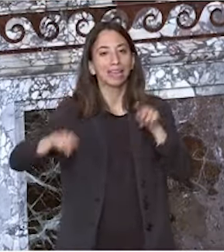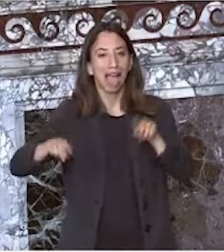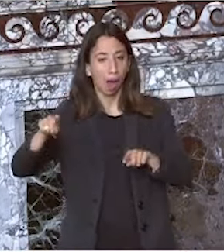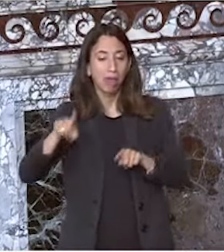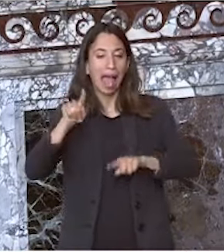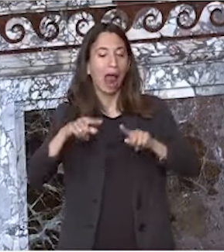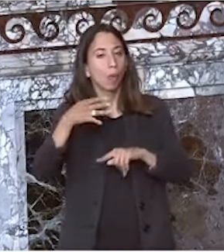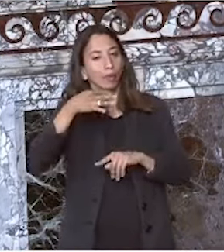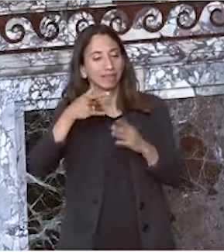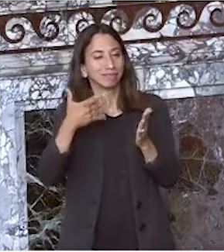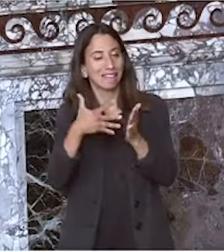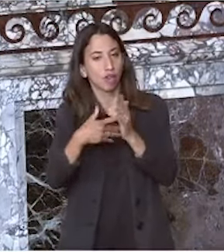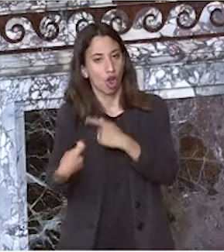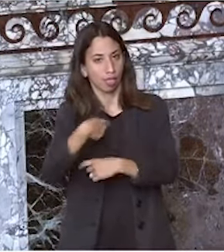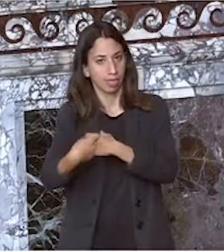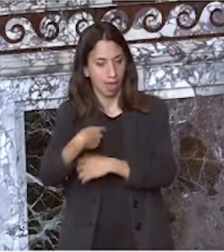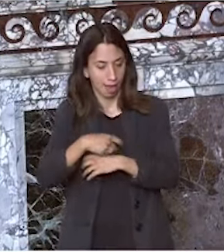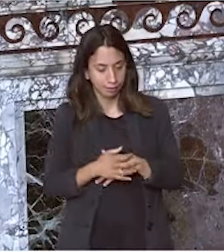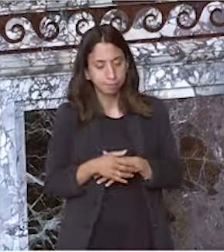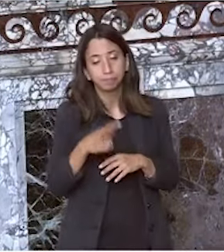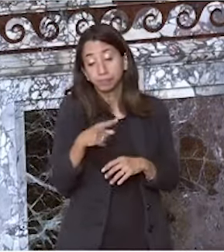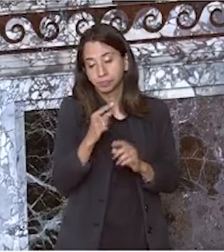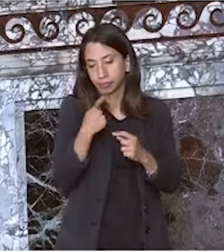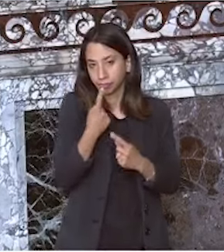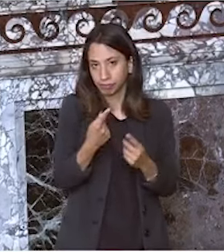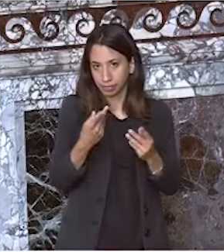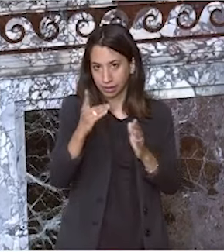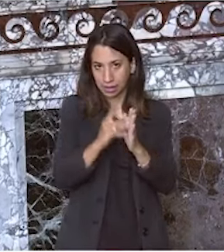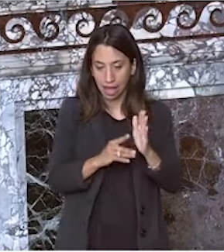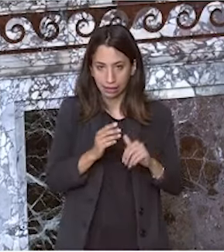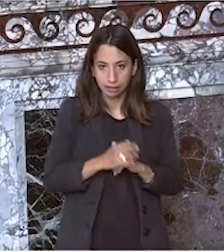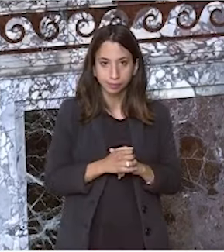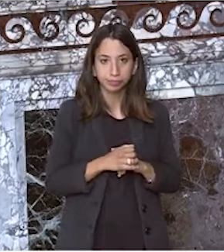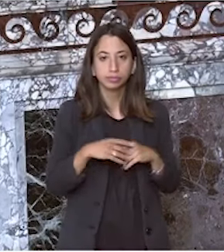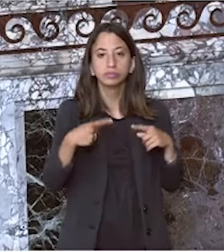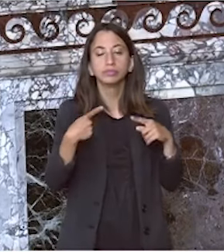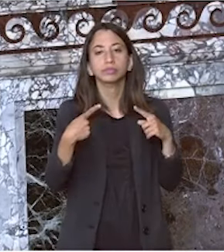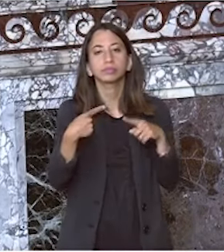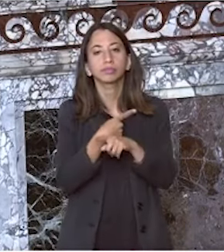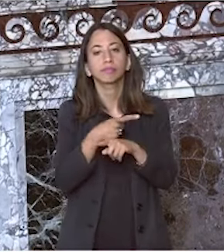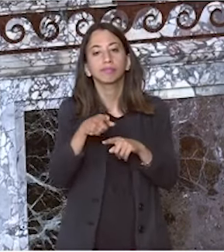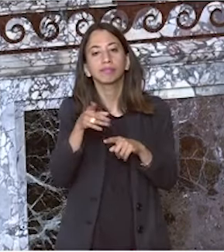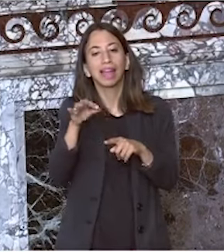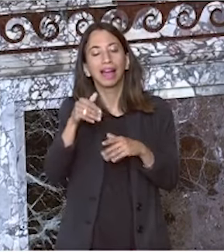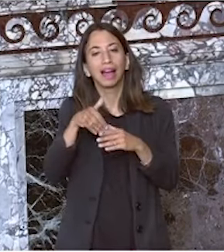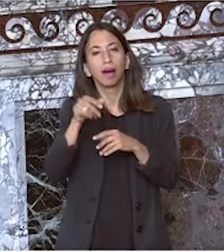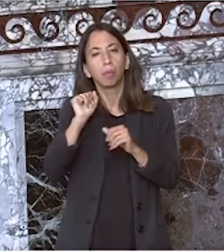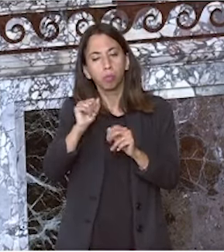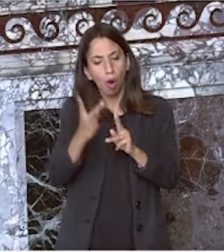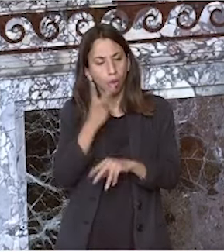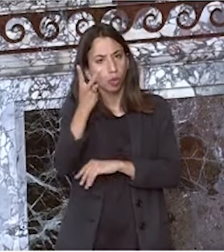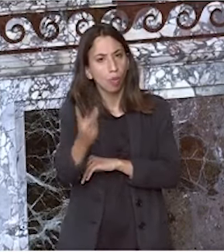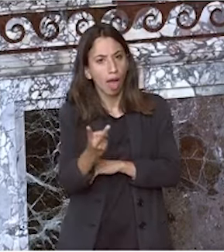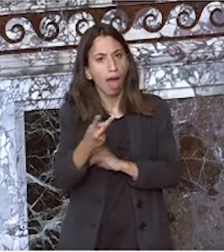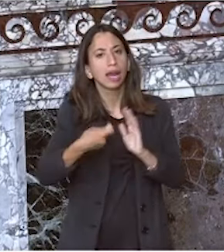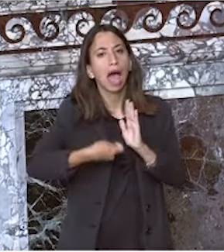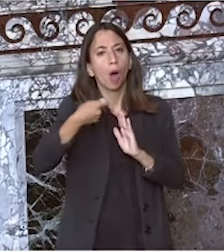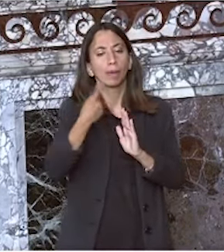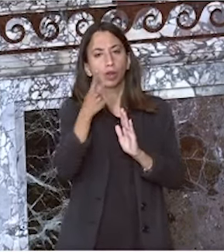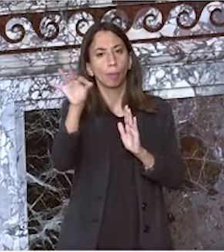per le imprese il flusso annuo dei prestiti deteriorati in rapporto ai finanziamenti complessivi possa salire nel prossimo biennio di un